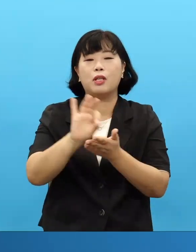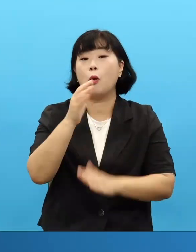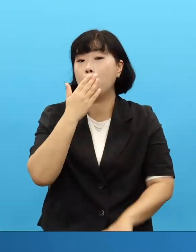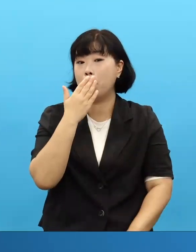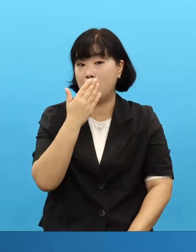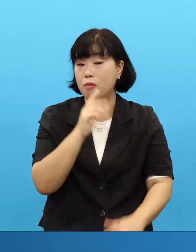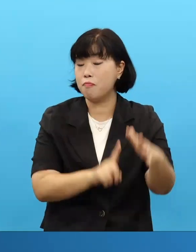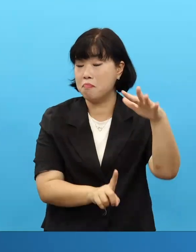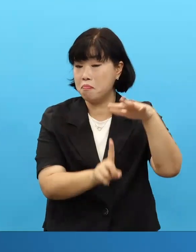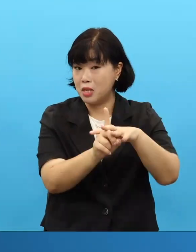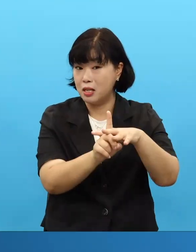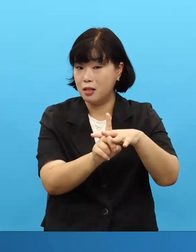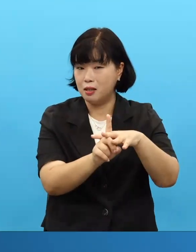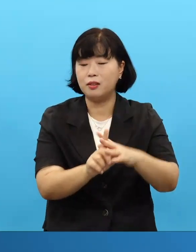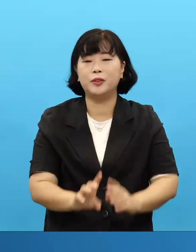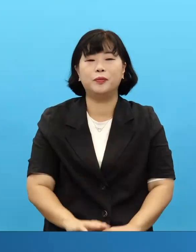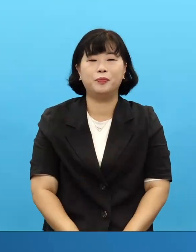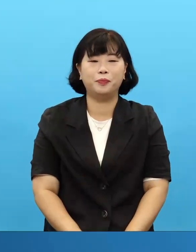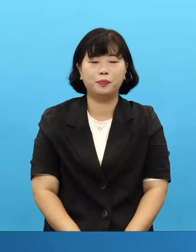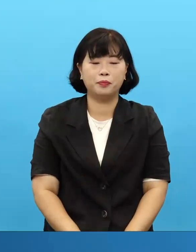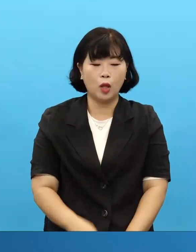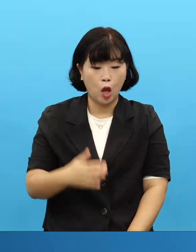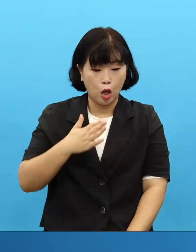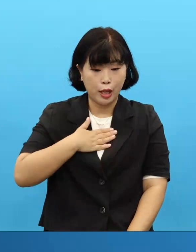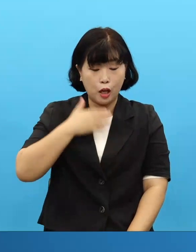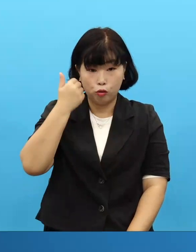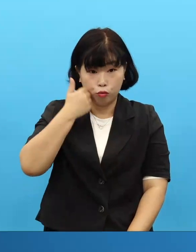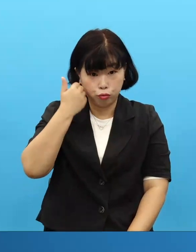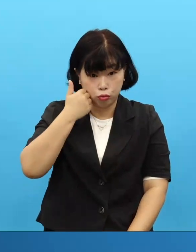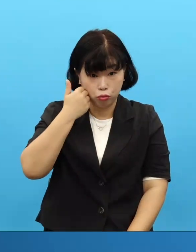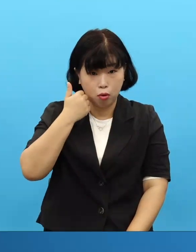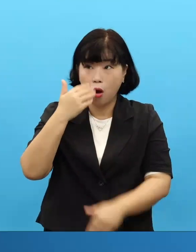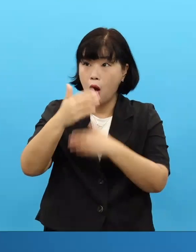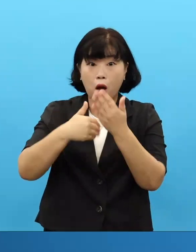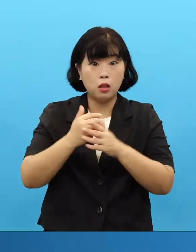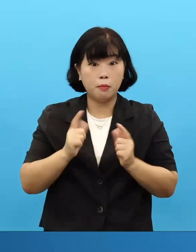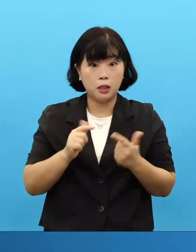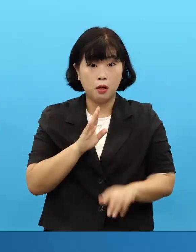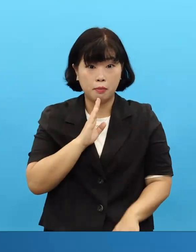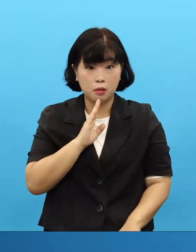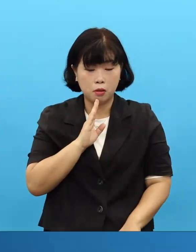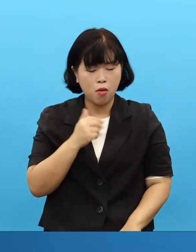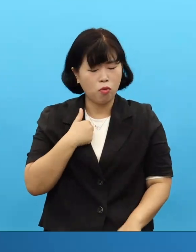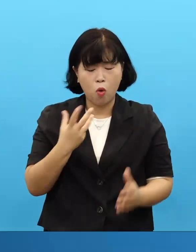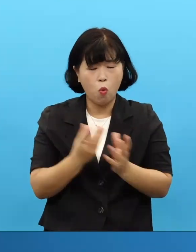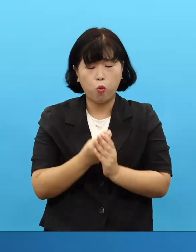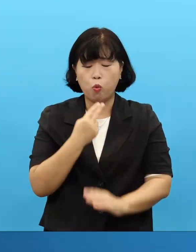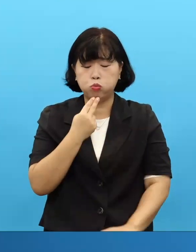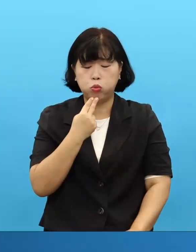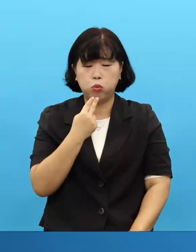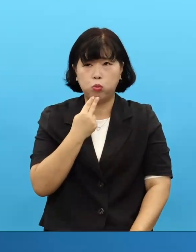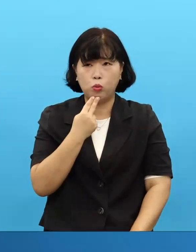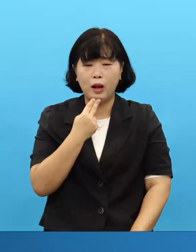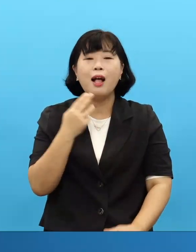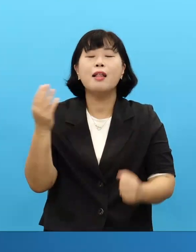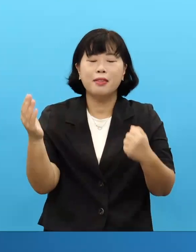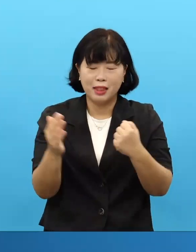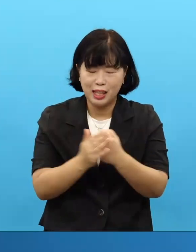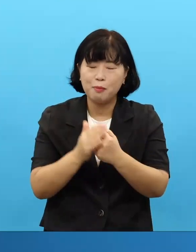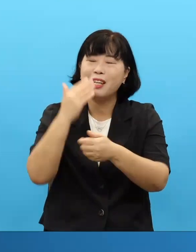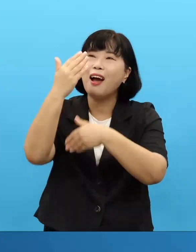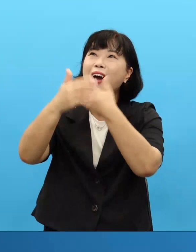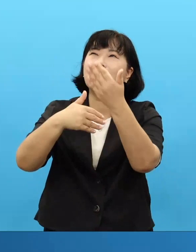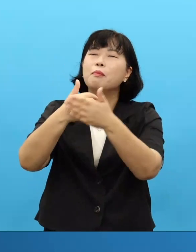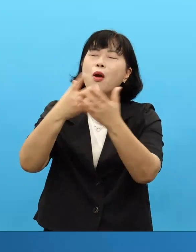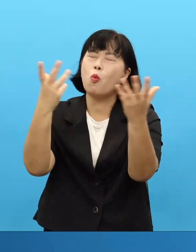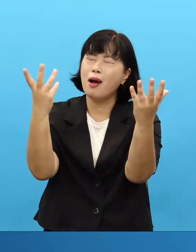하나님의 절대 주권 믿습니다. We are not the sovereign. That is why we believe in the absolute sovereignty of God. 믿으셔야 돼요. You need to believe that.